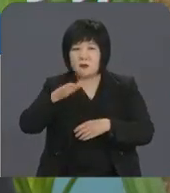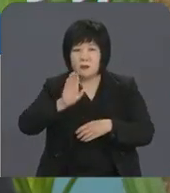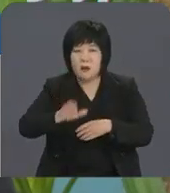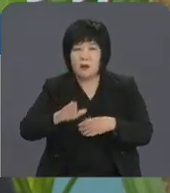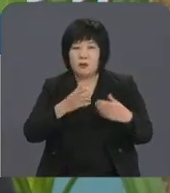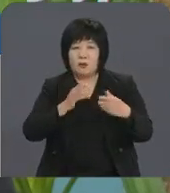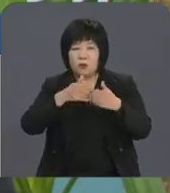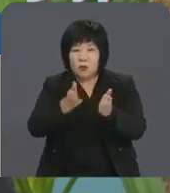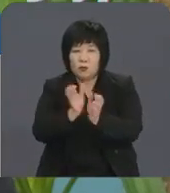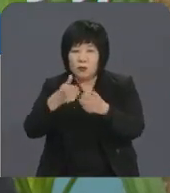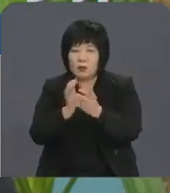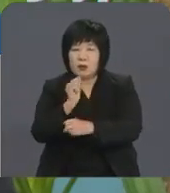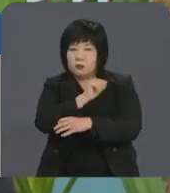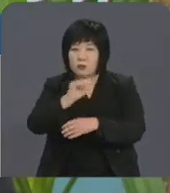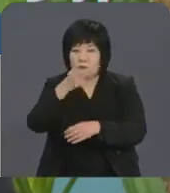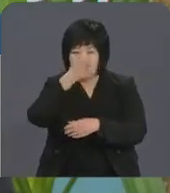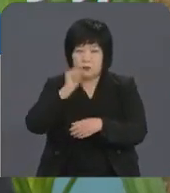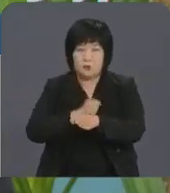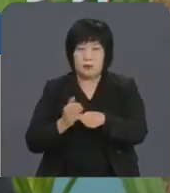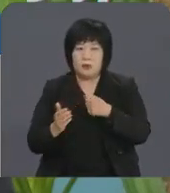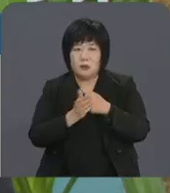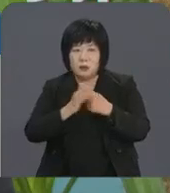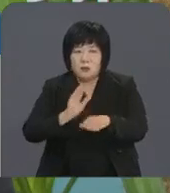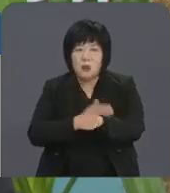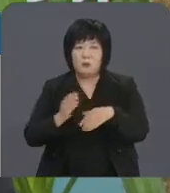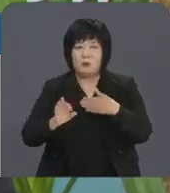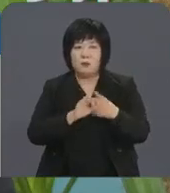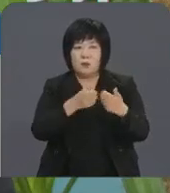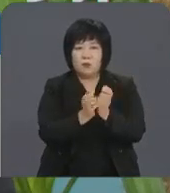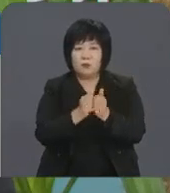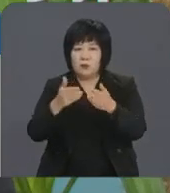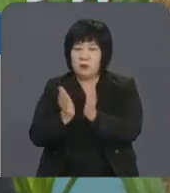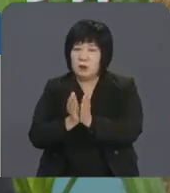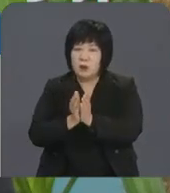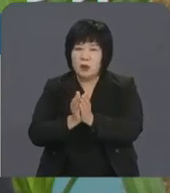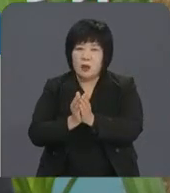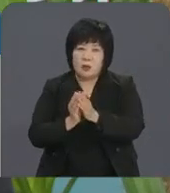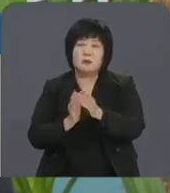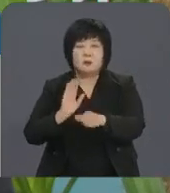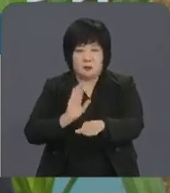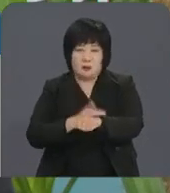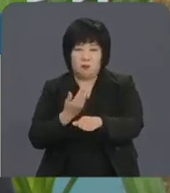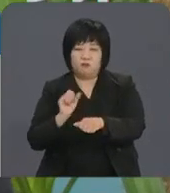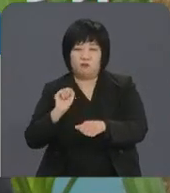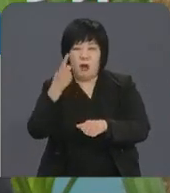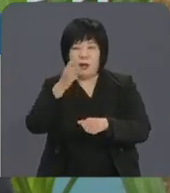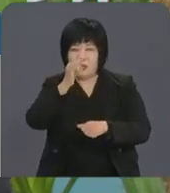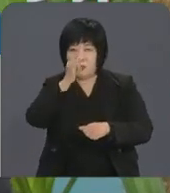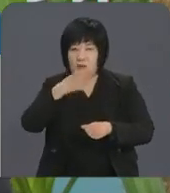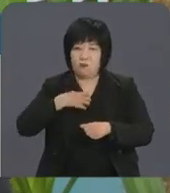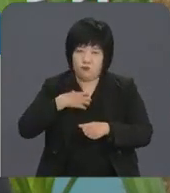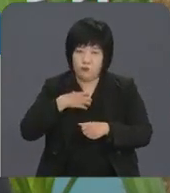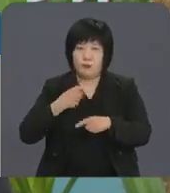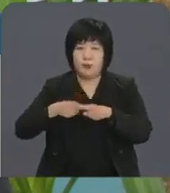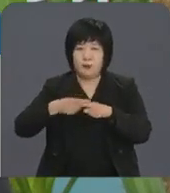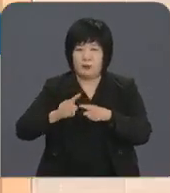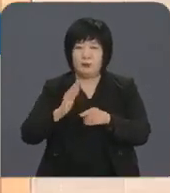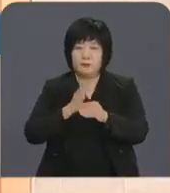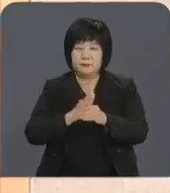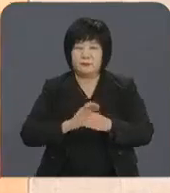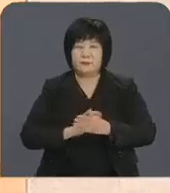있기 때문에 잘못했다가는 그 동별 지정에 따른 역자 경이 발생할 수 있을 것을 우려한 것으로 판단이 되고